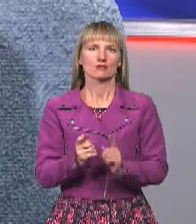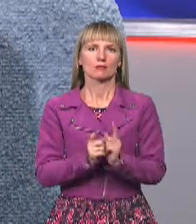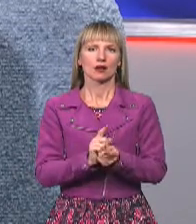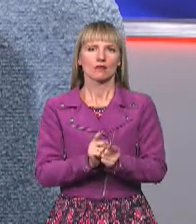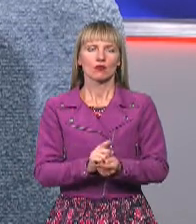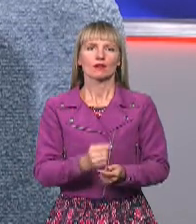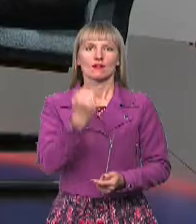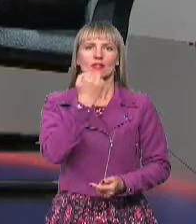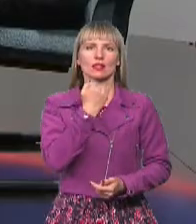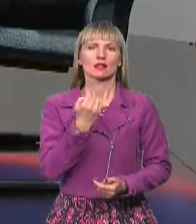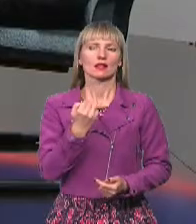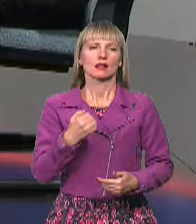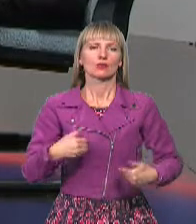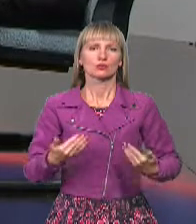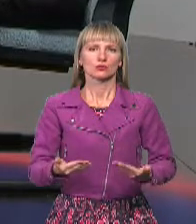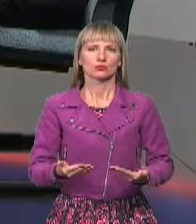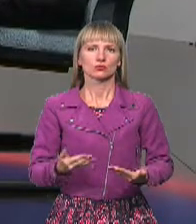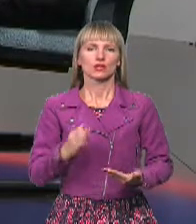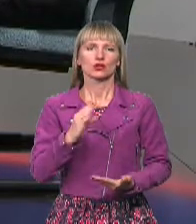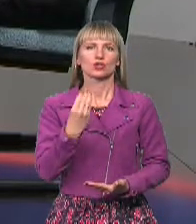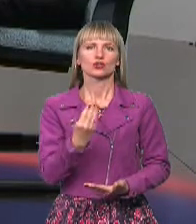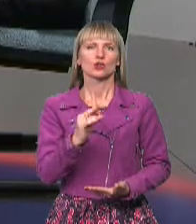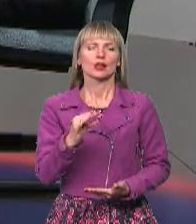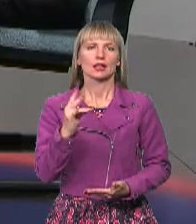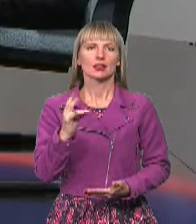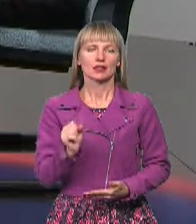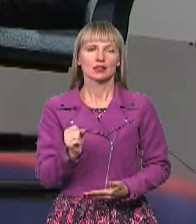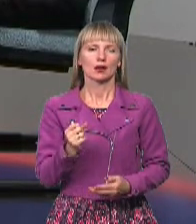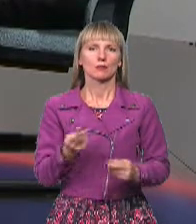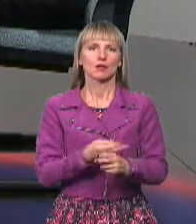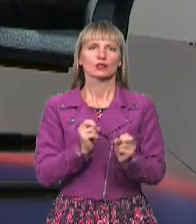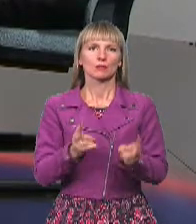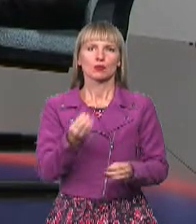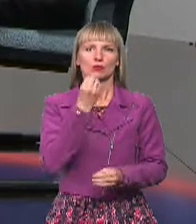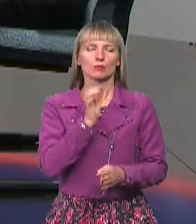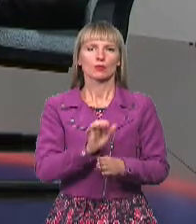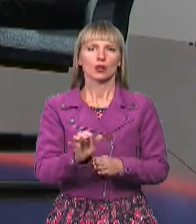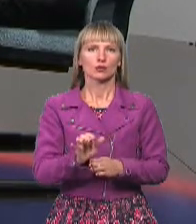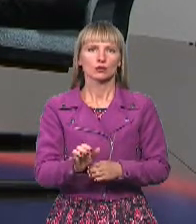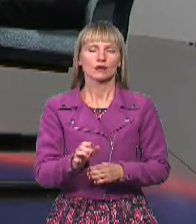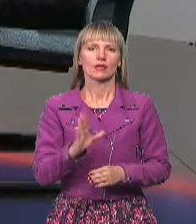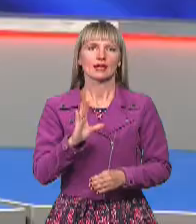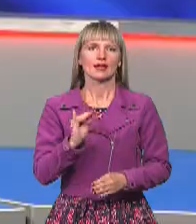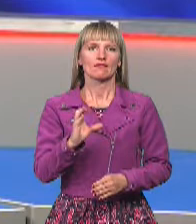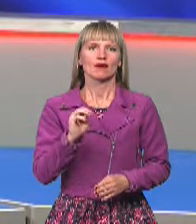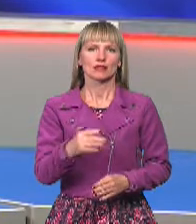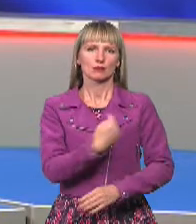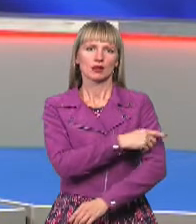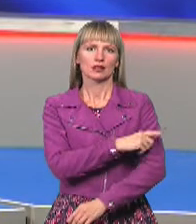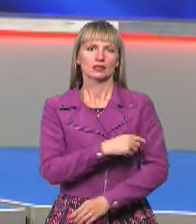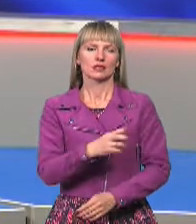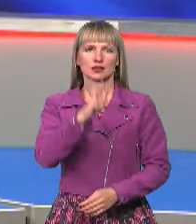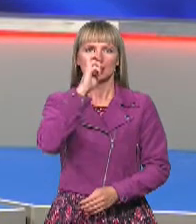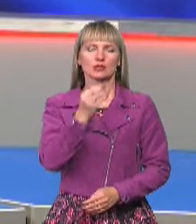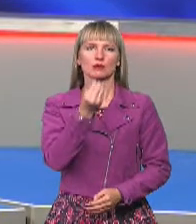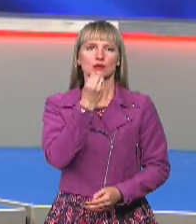студії Олексія Щокіна, заступника начальника управління безпечності харчових продуктів та ветеринарної медицини Головного управління